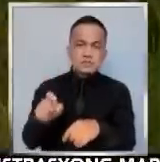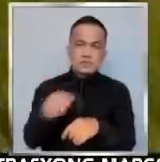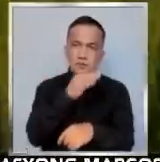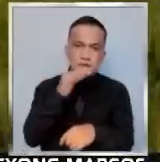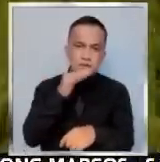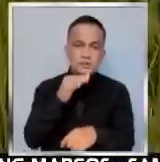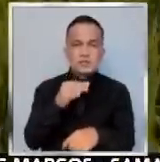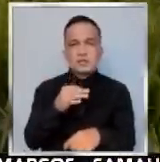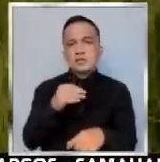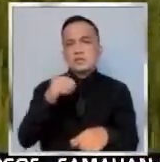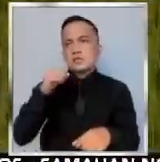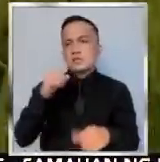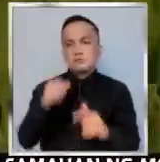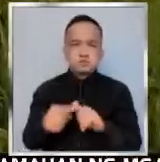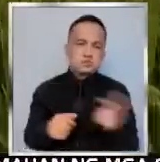ang ganda ng palay.